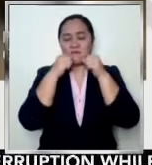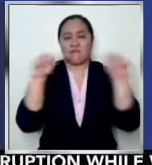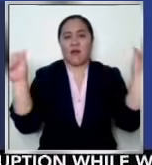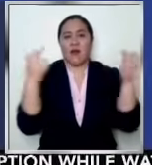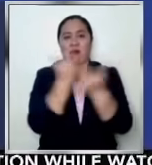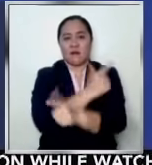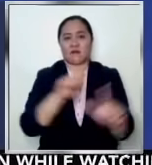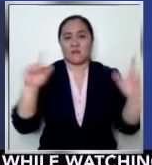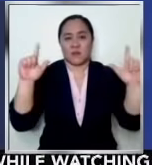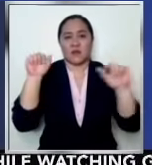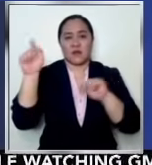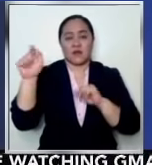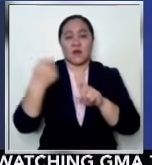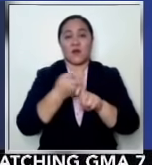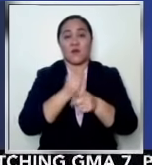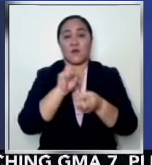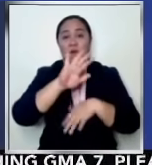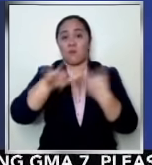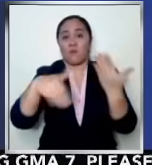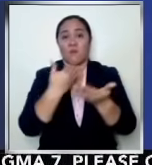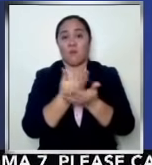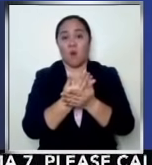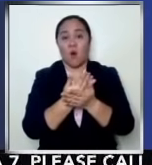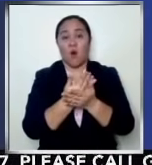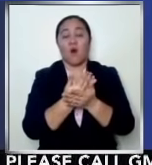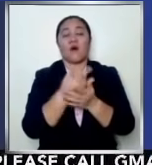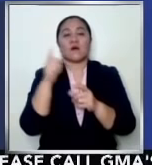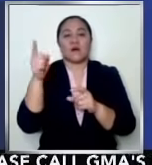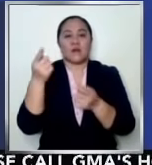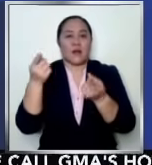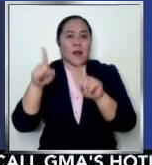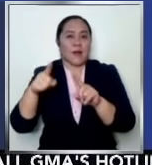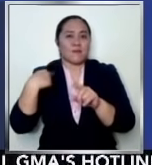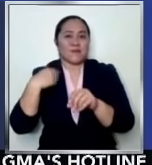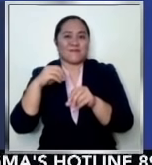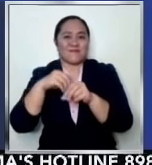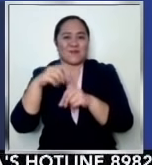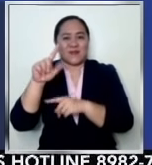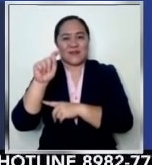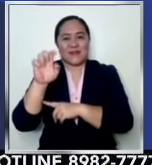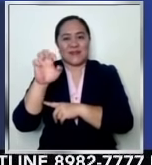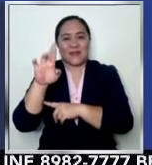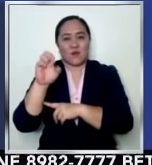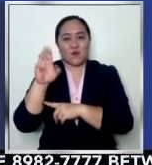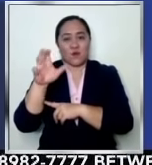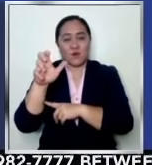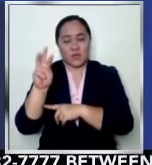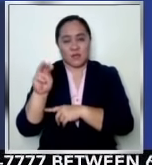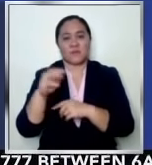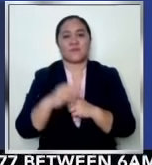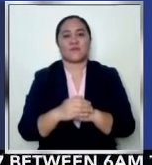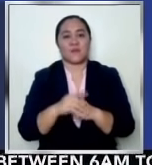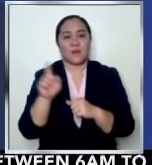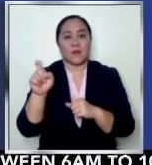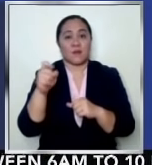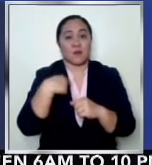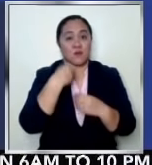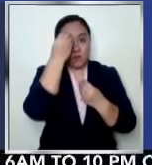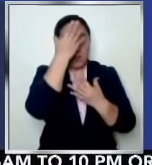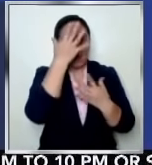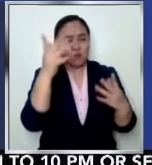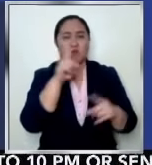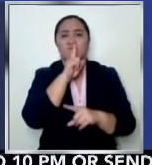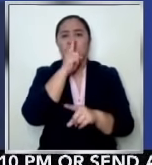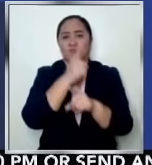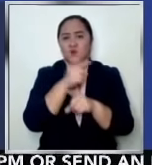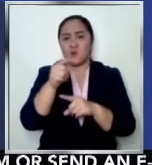terorista. Let me take this opportunity to reassure the people of Marawi that the government is doing its best to